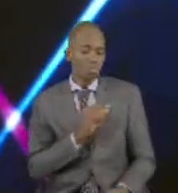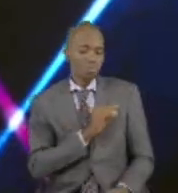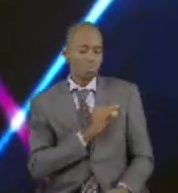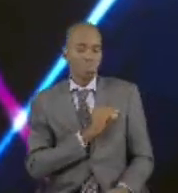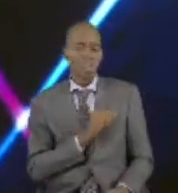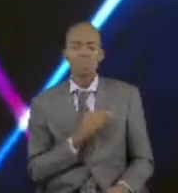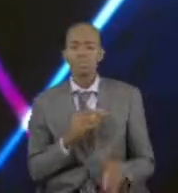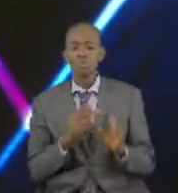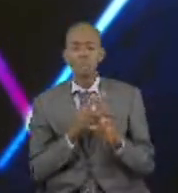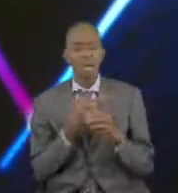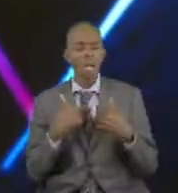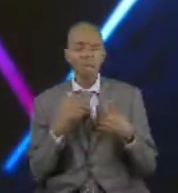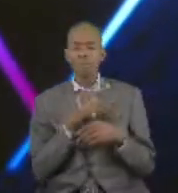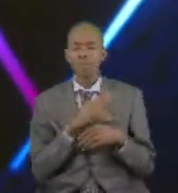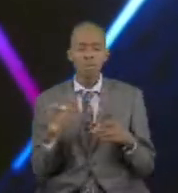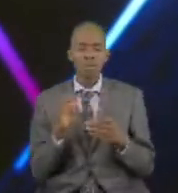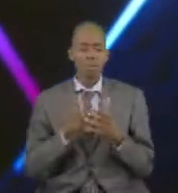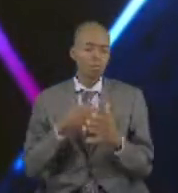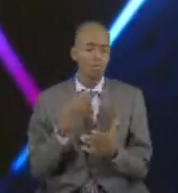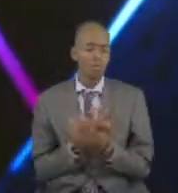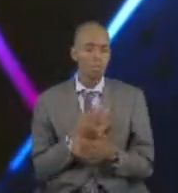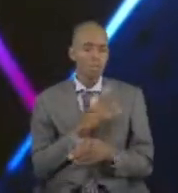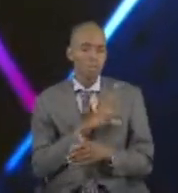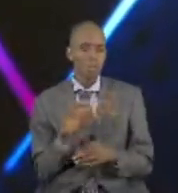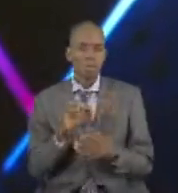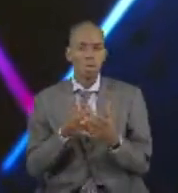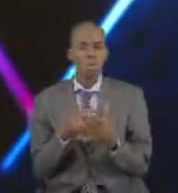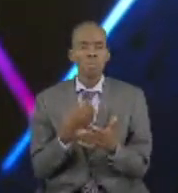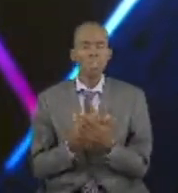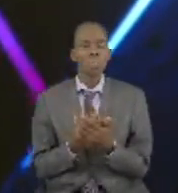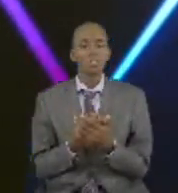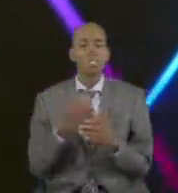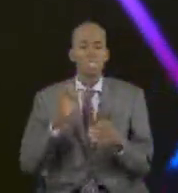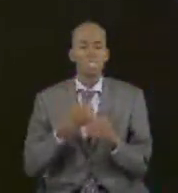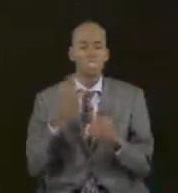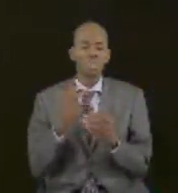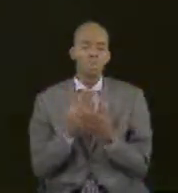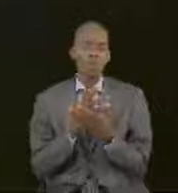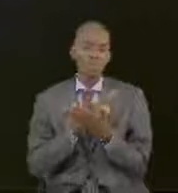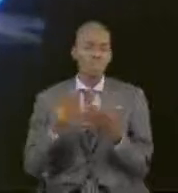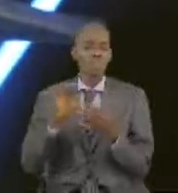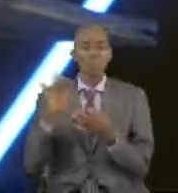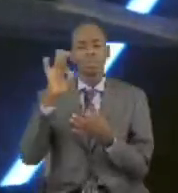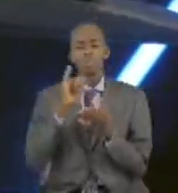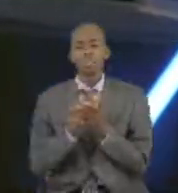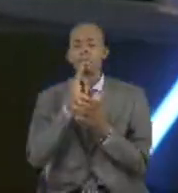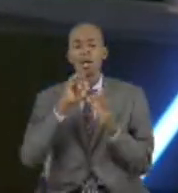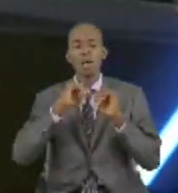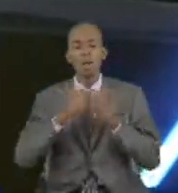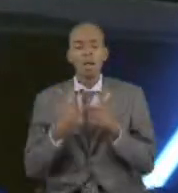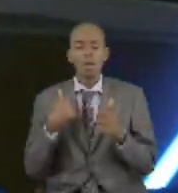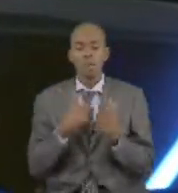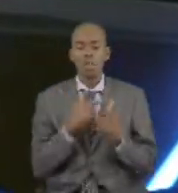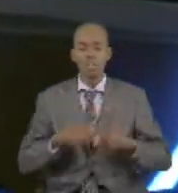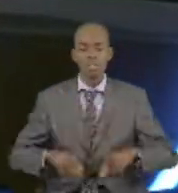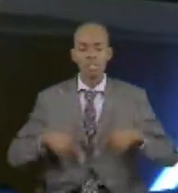rend témoignage par le Saint-Esprit. Ma conscience m'en rend témoignage par le Saint-Esprit. C'est de